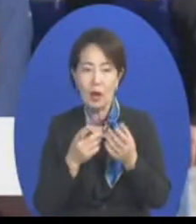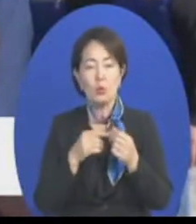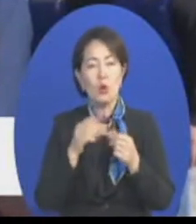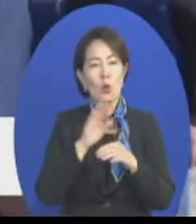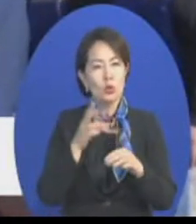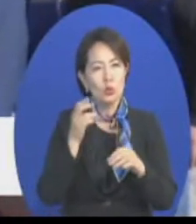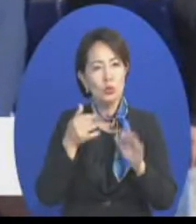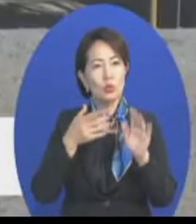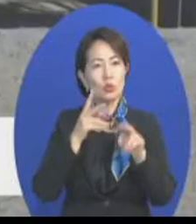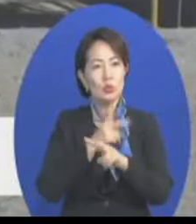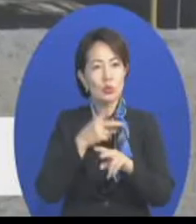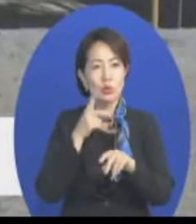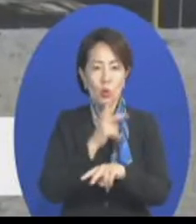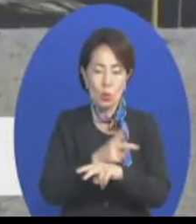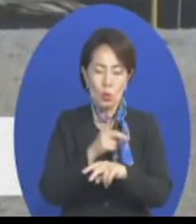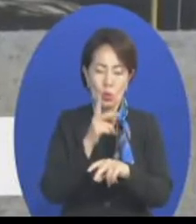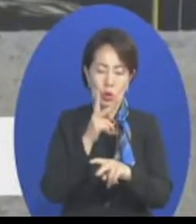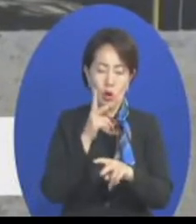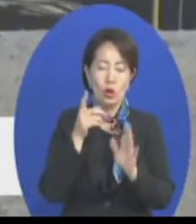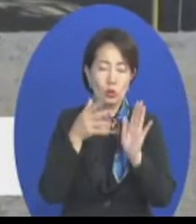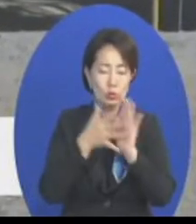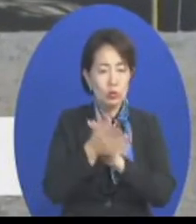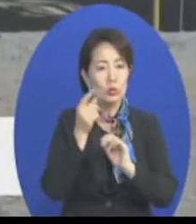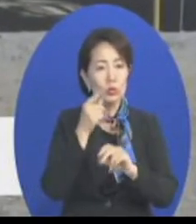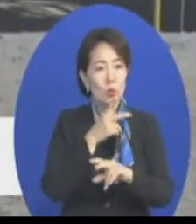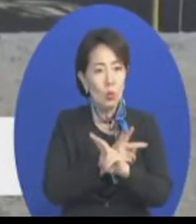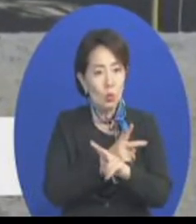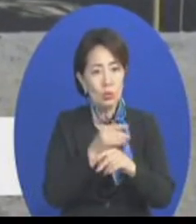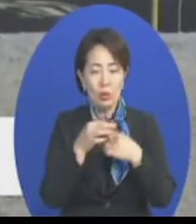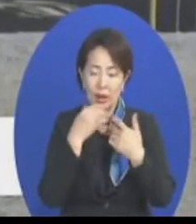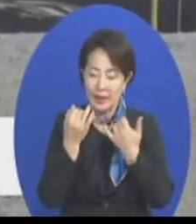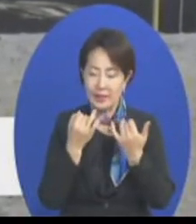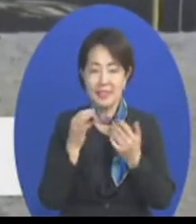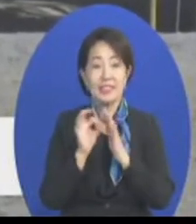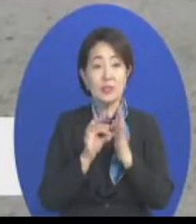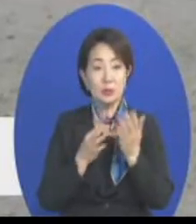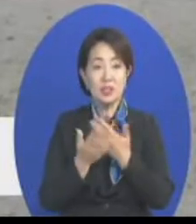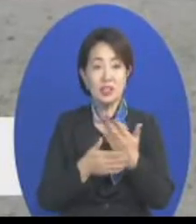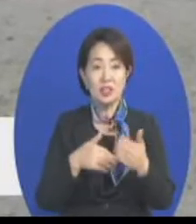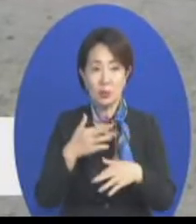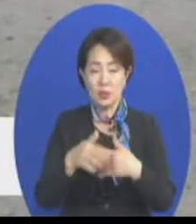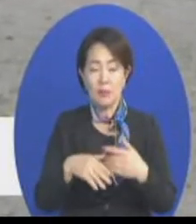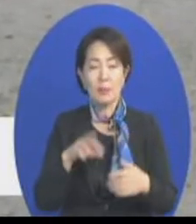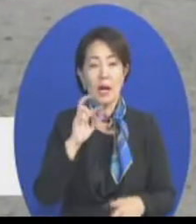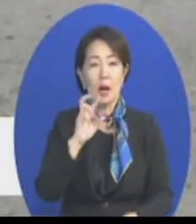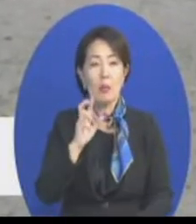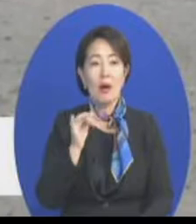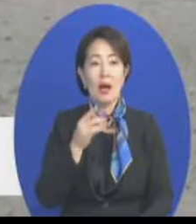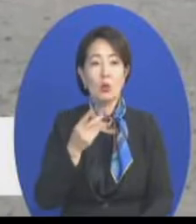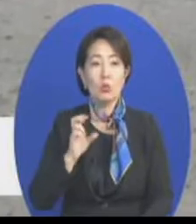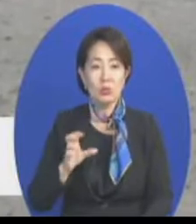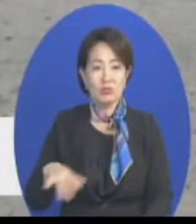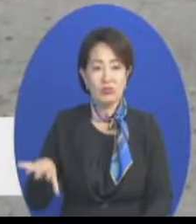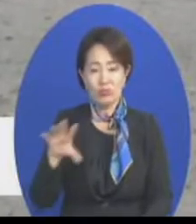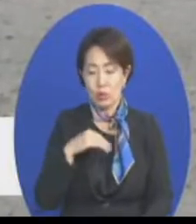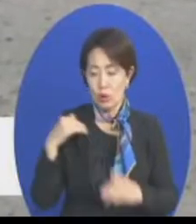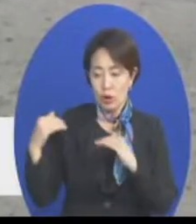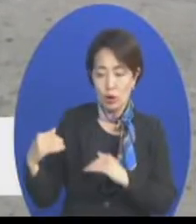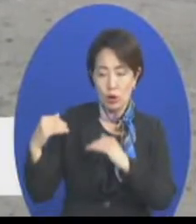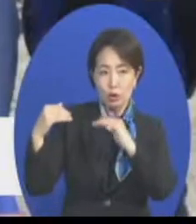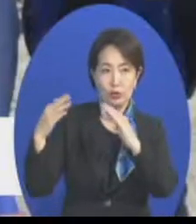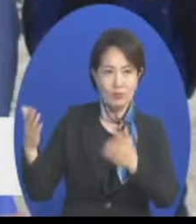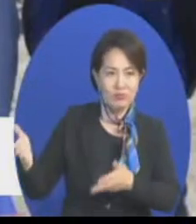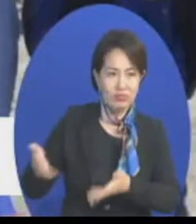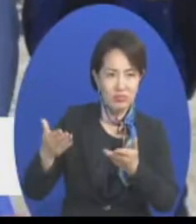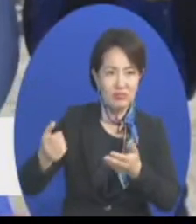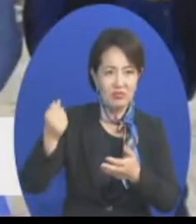хулаад асуудлуудын талаар ард иргэдийн саналыг сонсож ярилцж хэлцүүлэх гэж байна. Тэгэхээр баруун бүсэд бол хөгжлийг нэлээд бас түүчлэх энэ